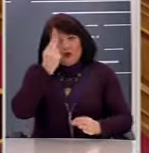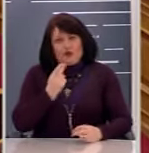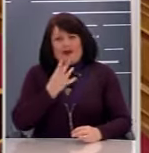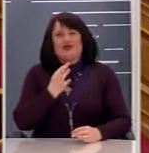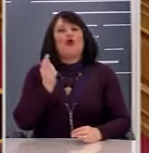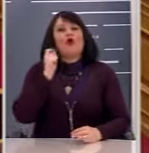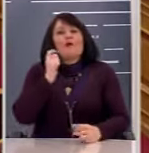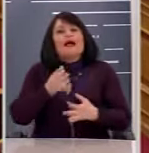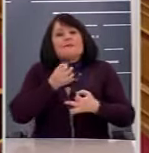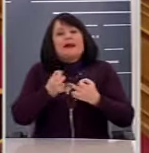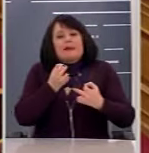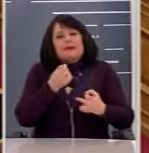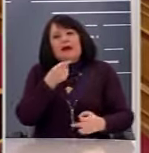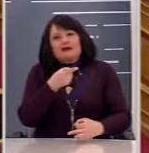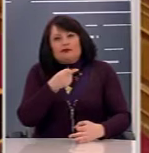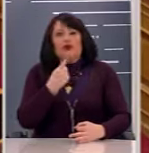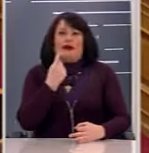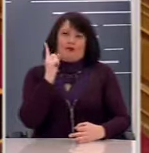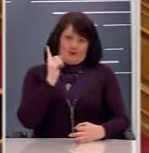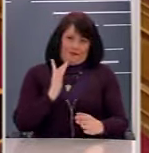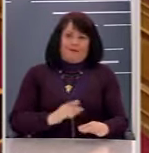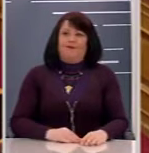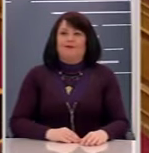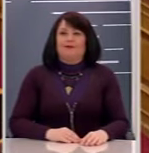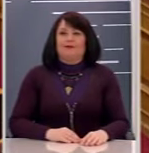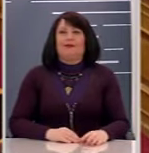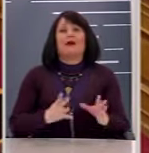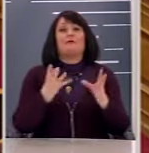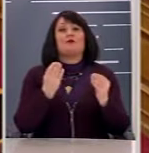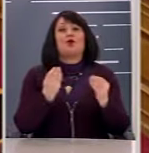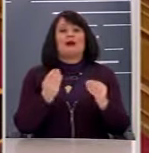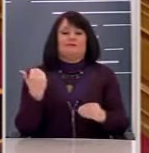Κύριε Πρόεδρε, μου έκαναν πολλοί συνάδελφοι την τιμή